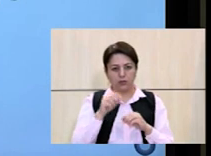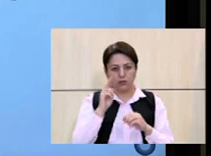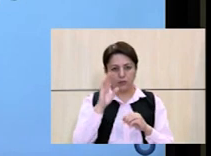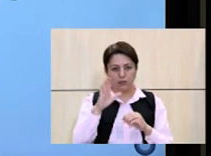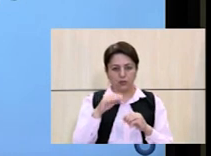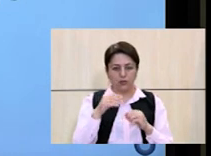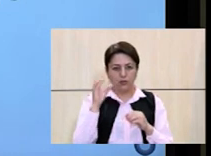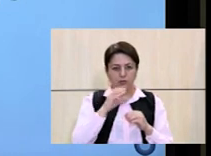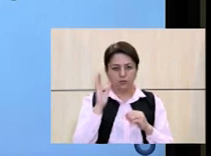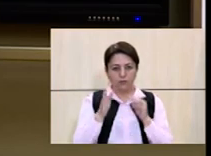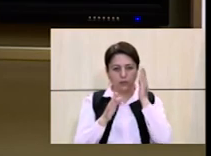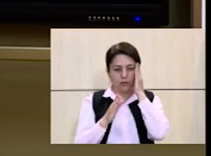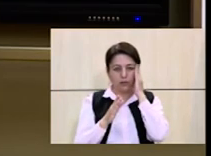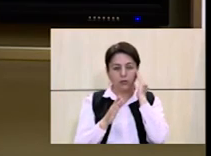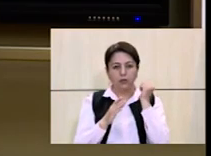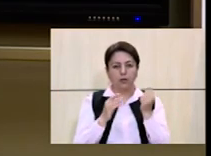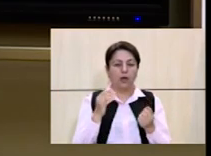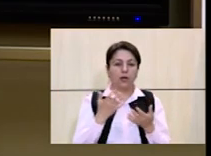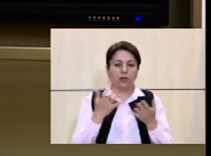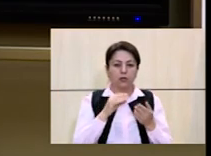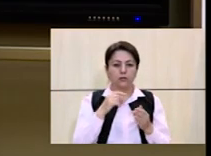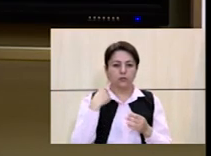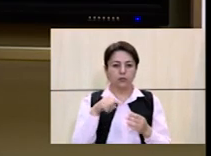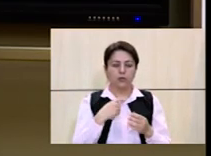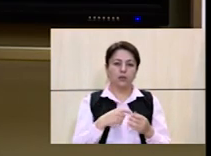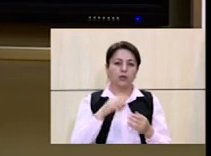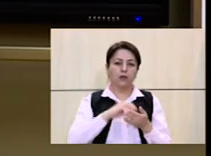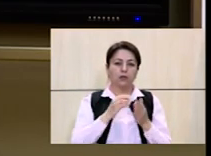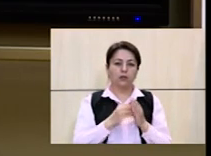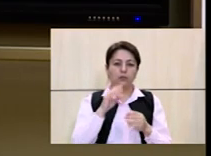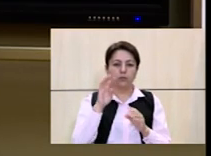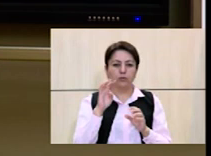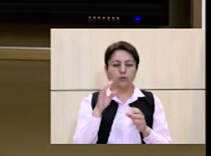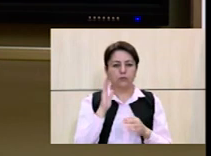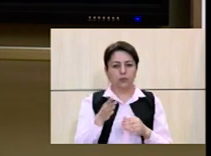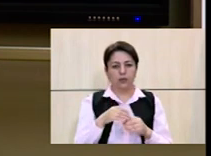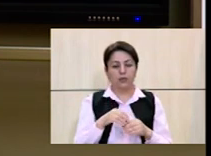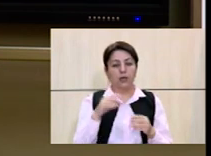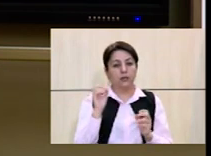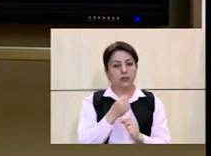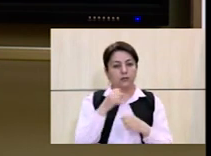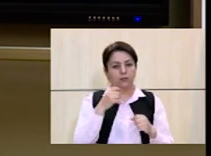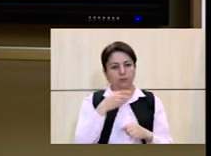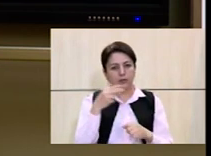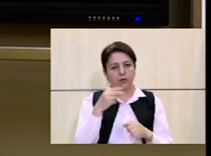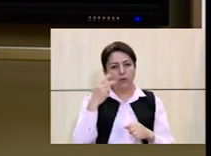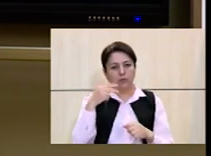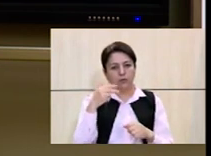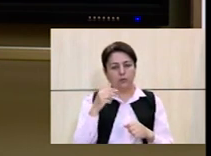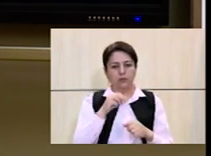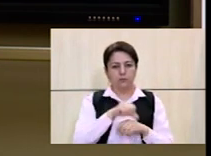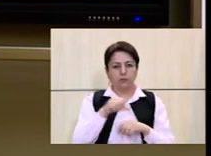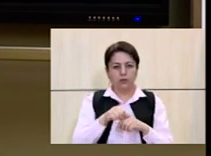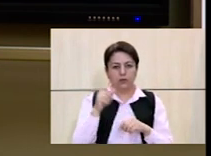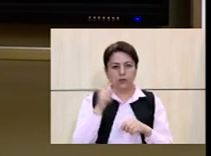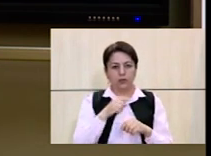Demak, qanday sonning kvadrati 900 bo'ladi? Barakalla. Demak, tezligimiz barobar 30 metr taqsim